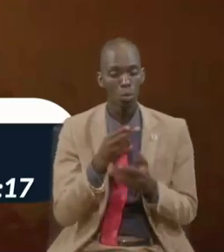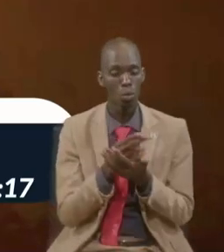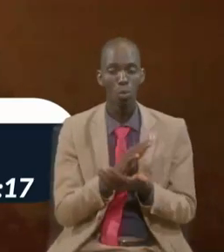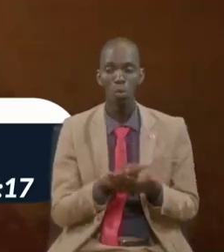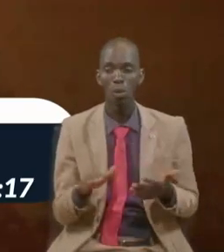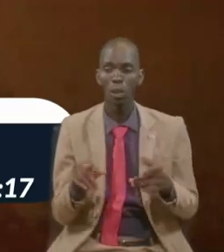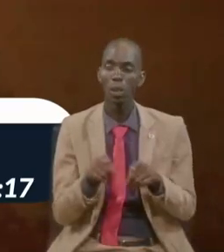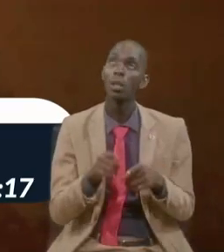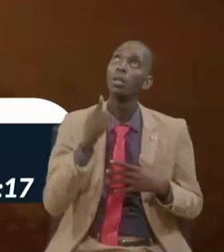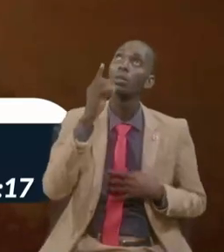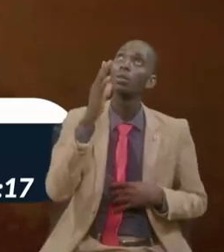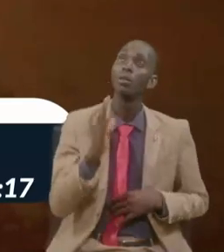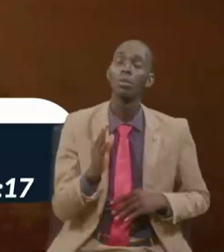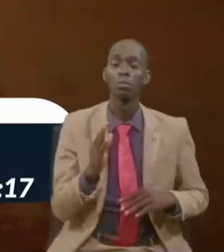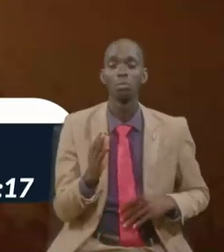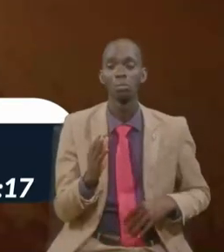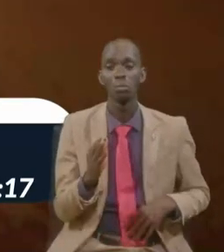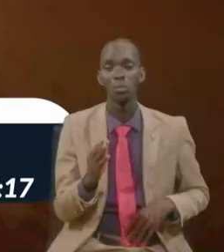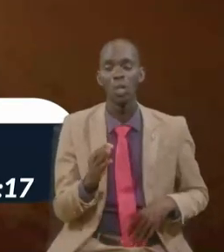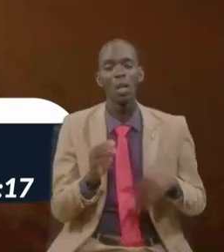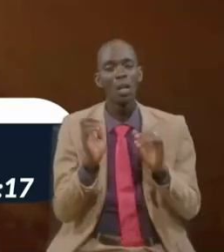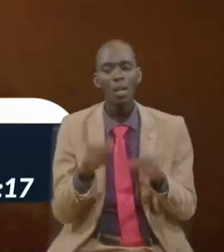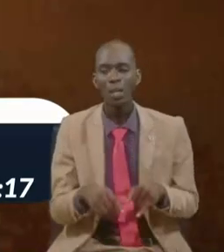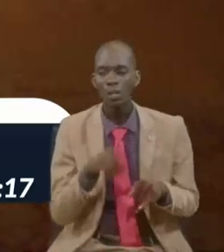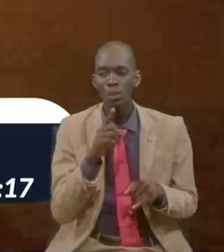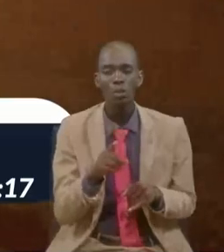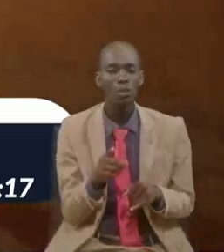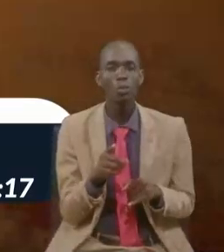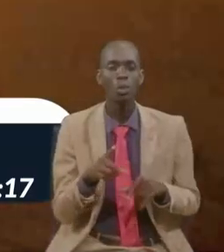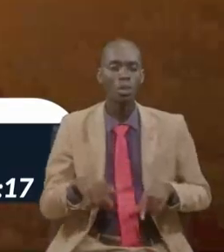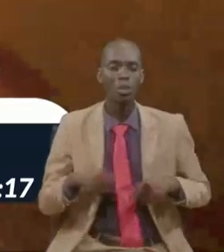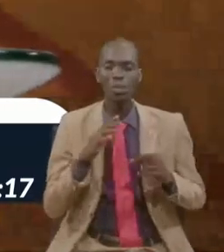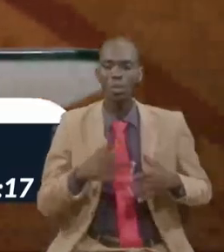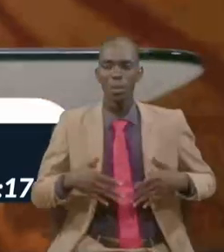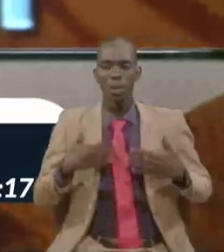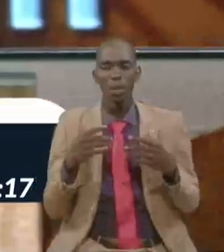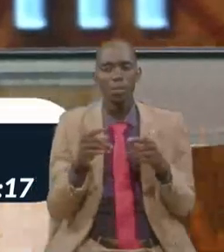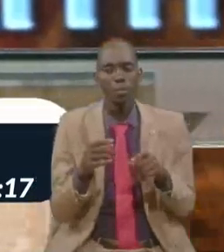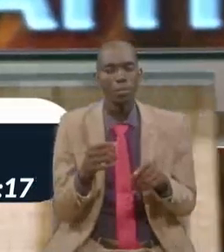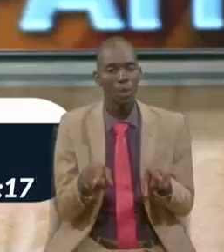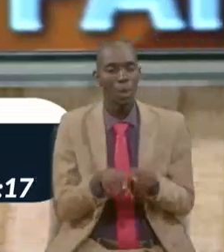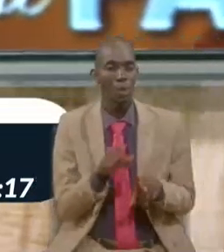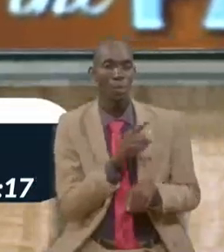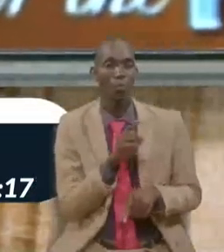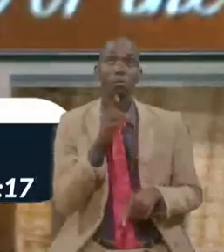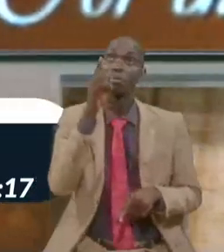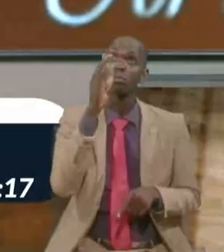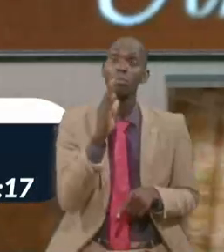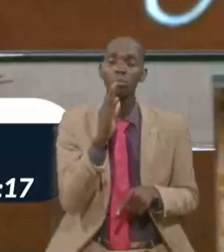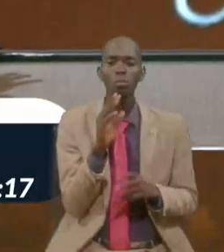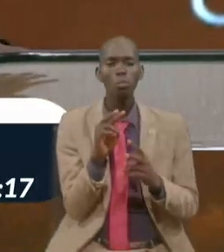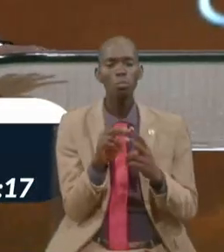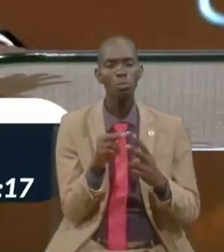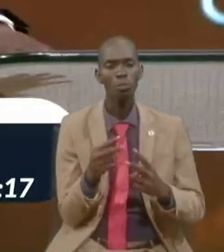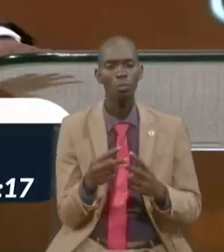Pieux comme Dieu? La vie de Dieu, est-ce que tu peux vivre comme Dieu? Ou